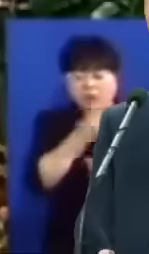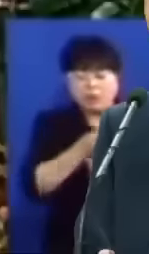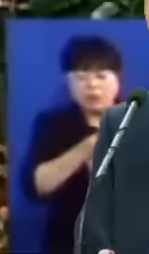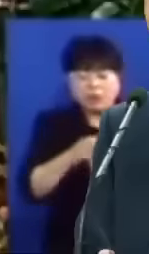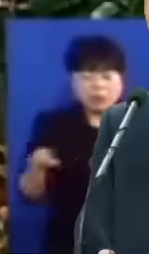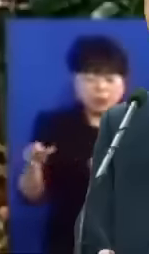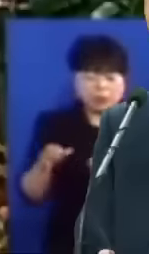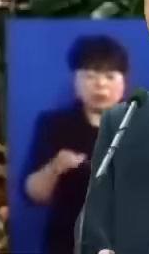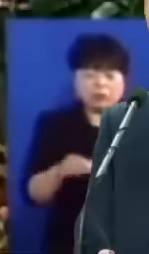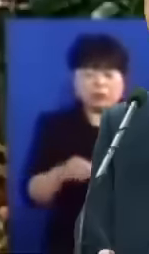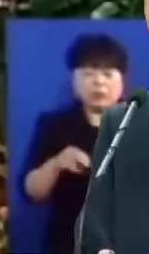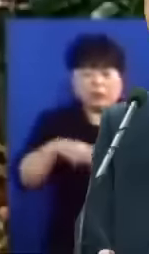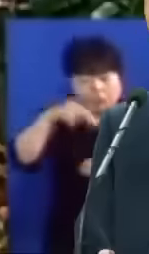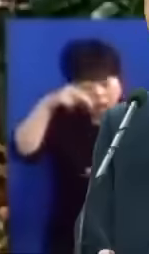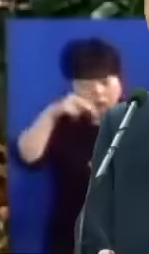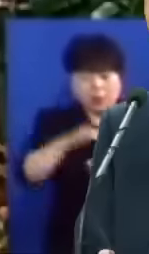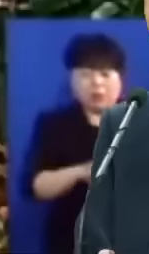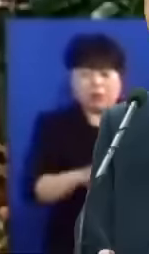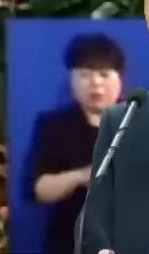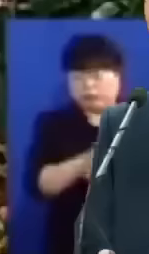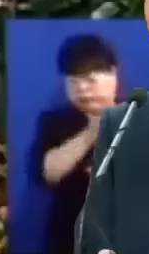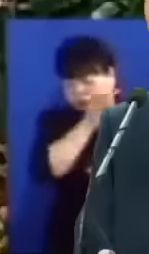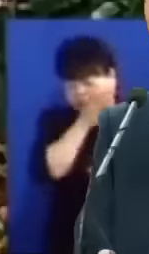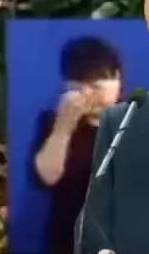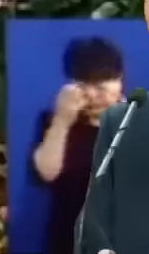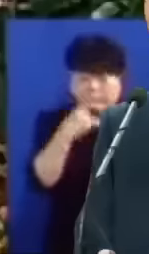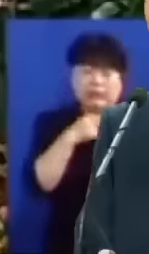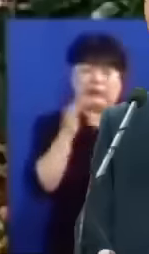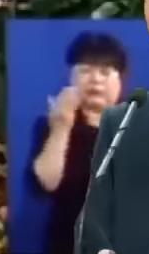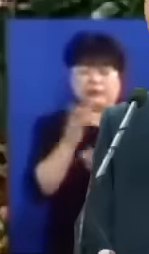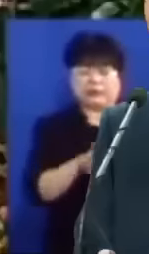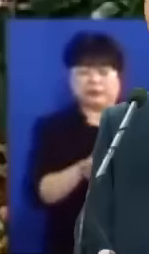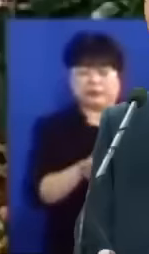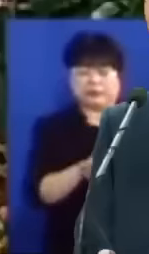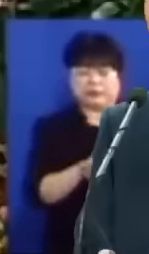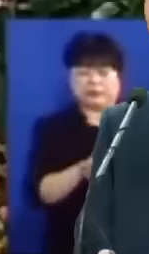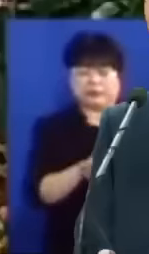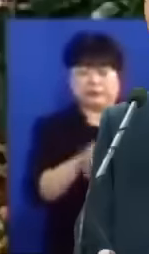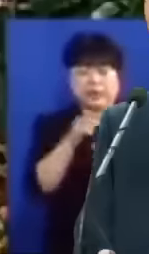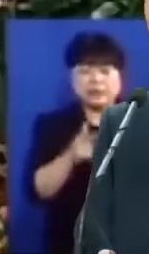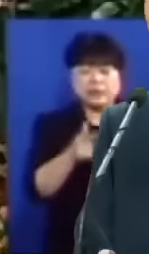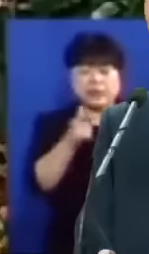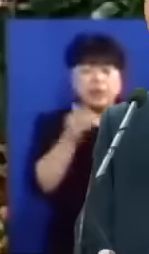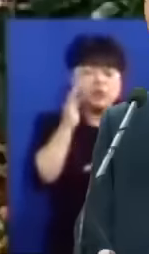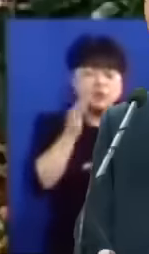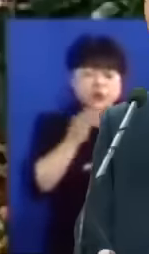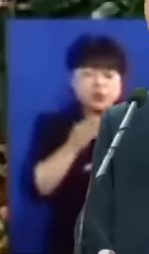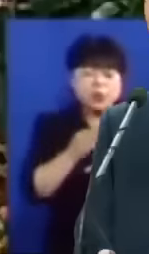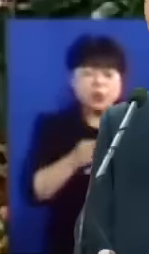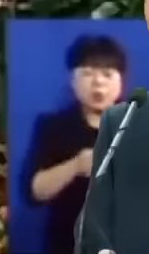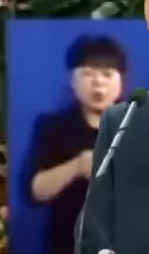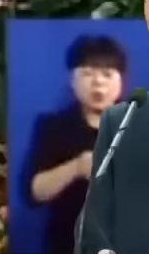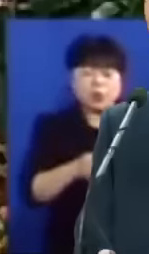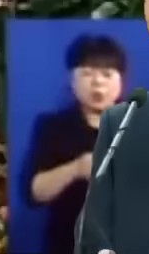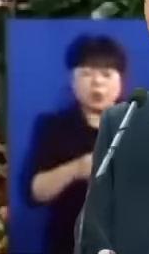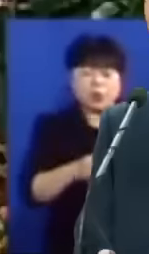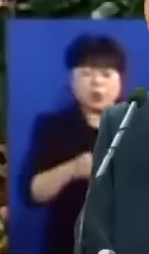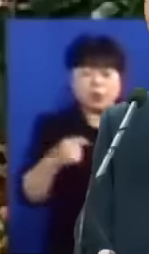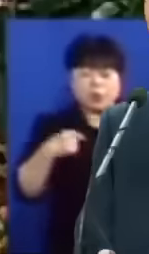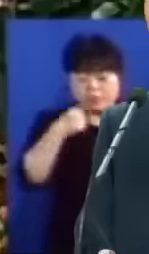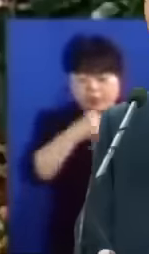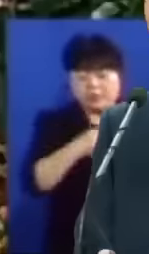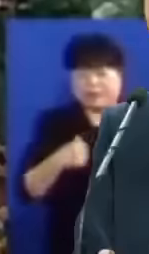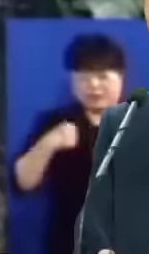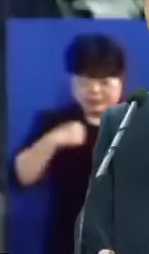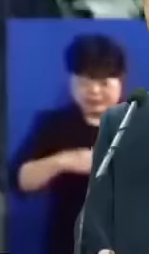잃고 빨가벗게 되고 수치와 고난을 가리려고 무화과나무에 풀어 옷을 만들어 입는 인간적인 노력이